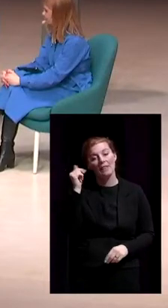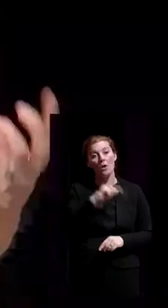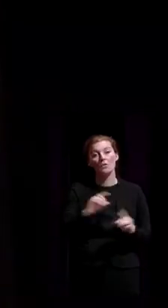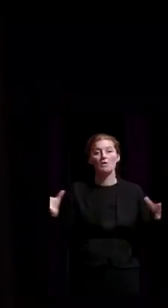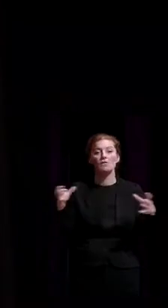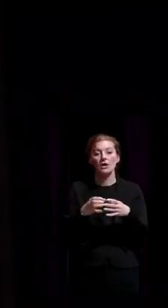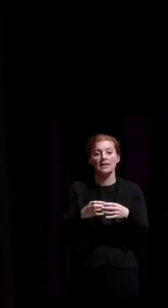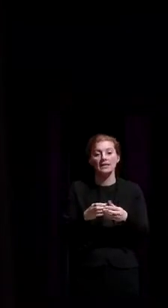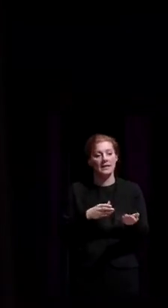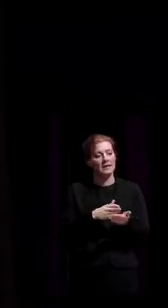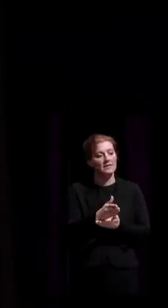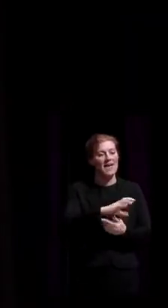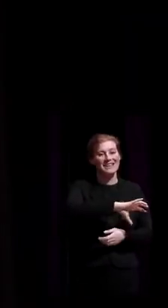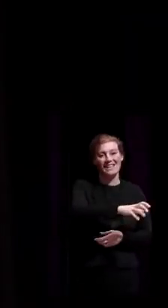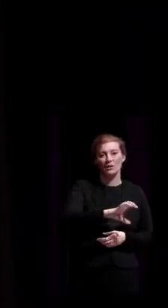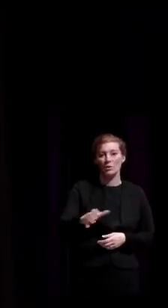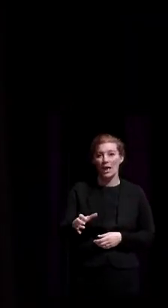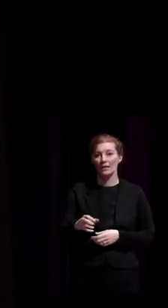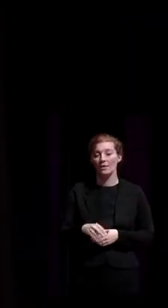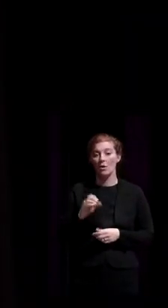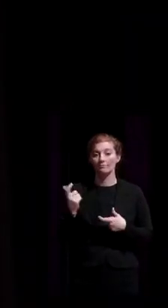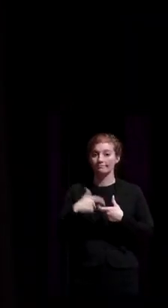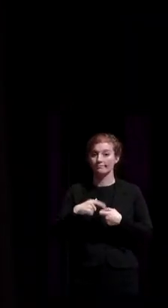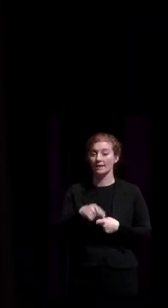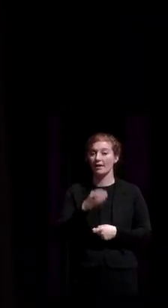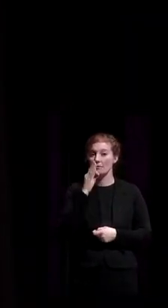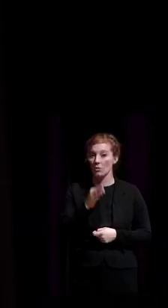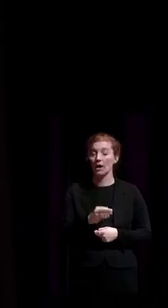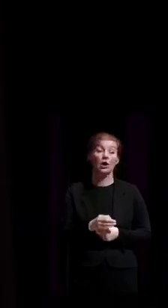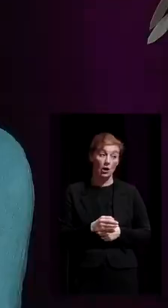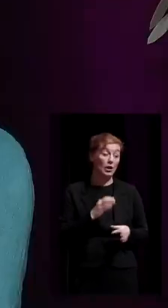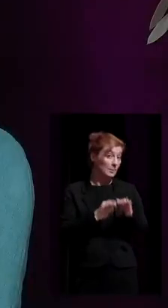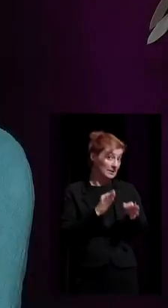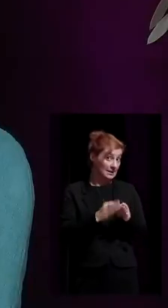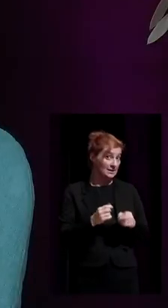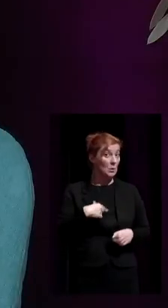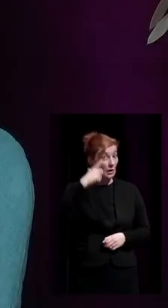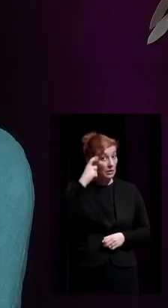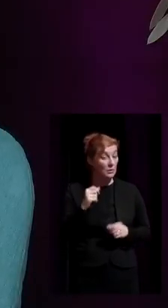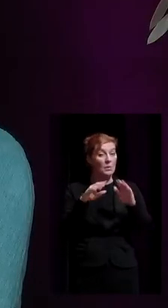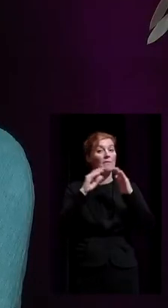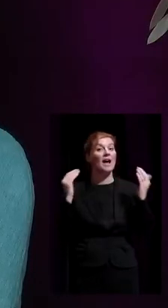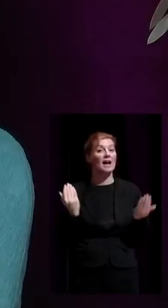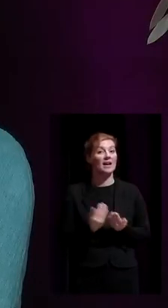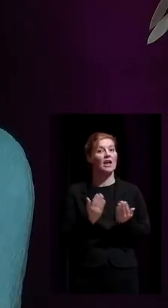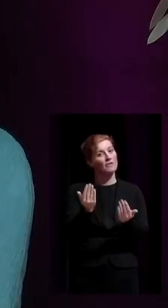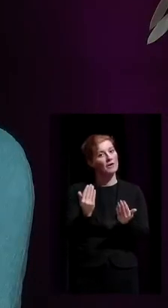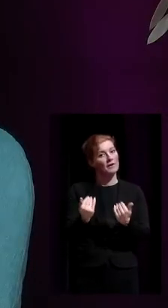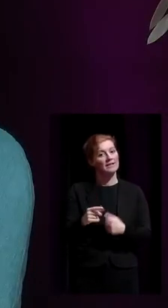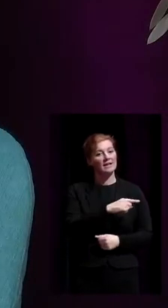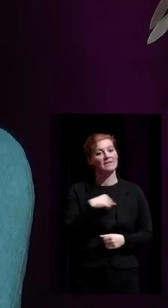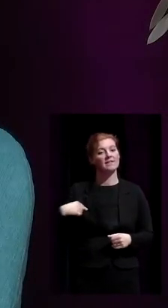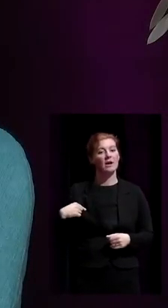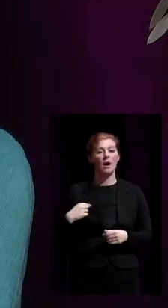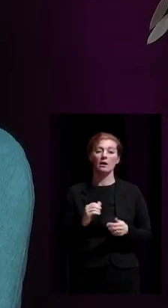tvärsektoriellt kring den här frågan. Jag tror att det kan bli en modell för resten av världen. Och jag tror att världen förväntar sig att vi ska ta